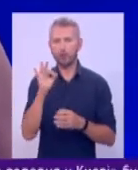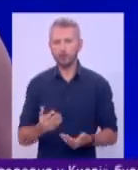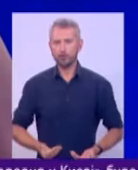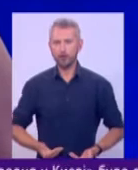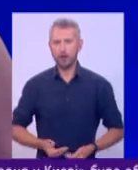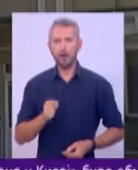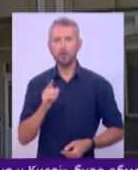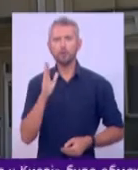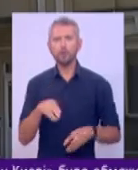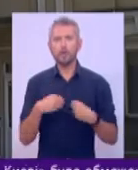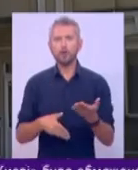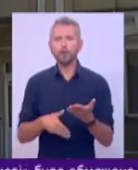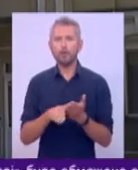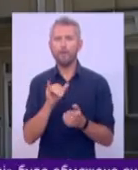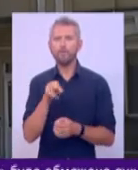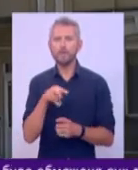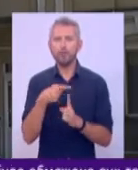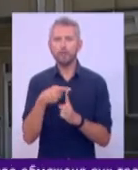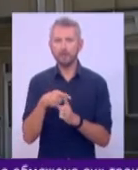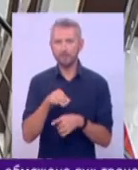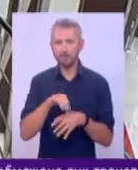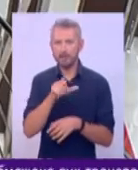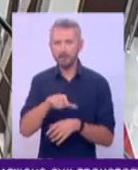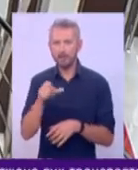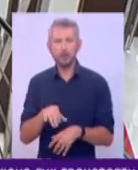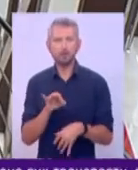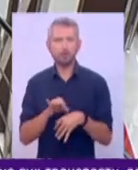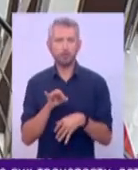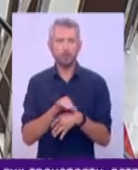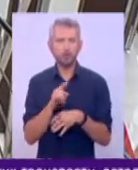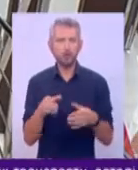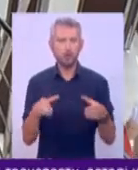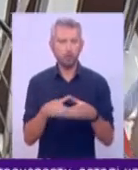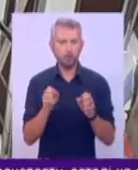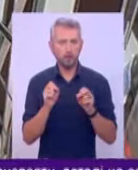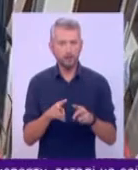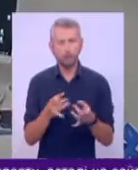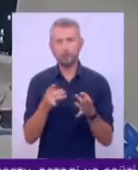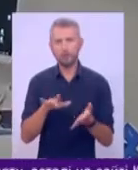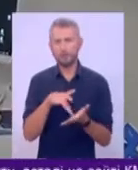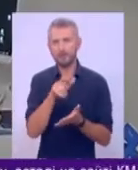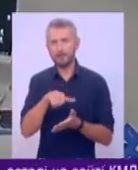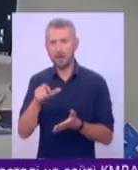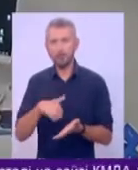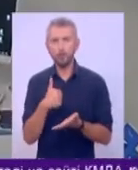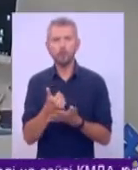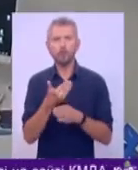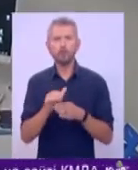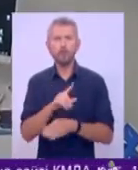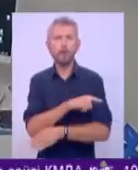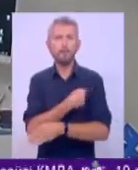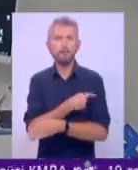100% життя. Там надаватимуть допомогу ВІЛ-позитивним пацієнтам, недужим із груп ризику і пересічним містянам. Основна частина